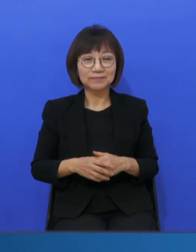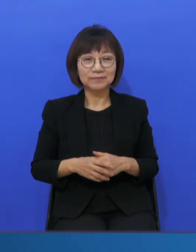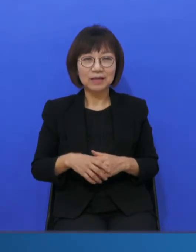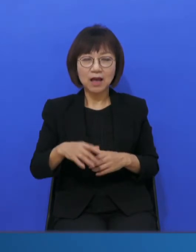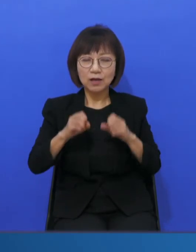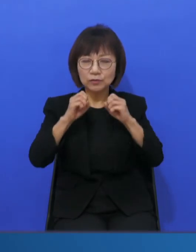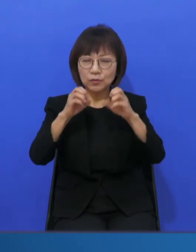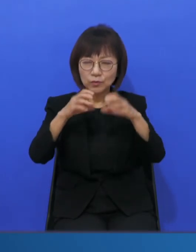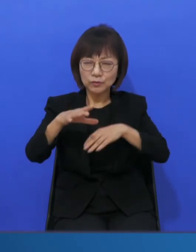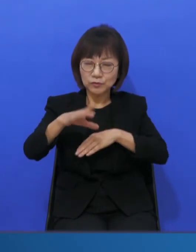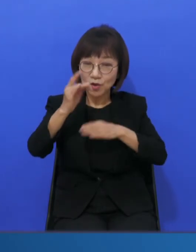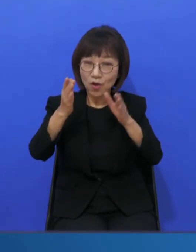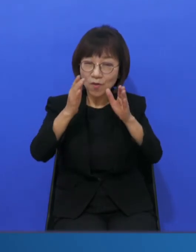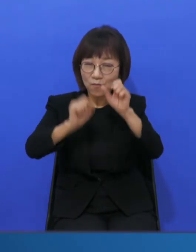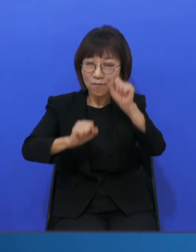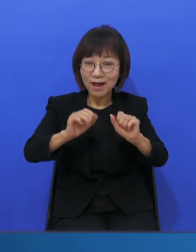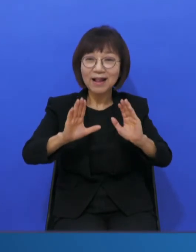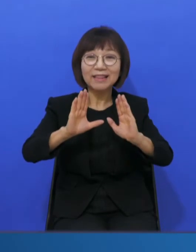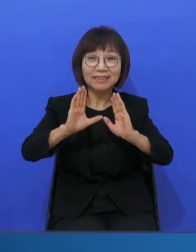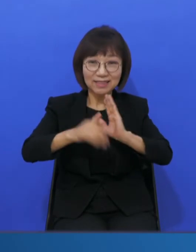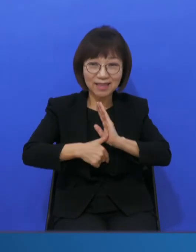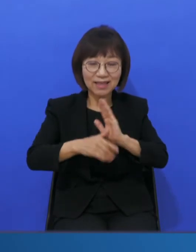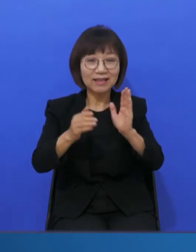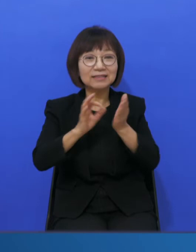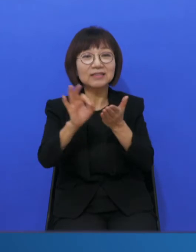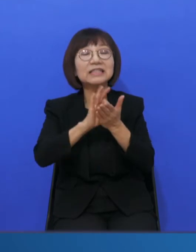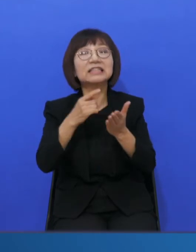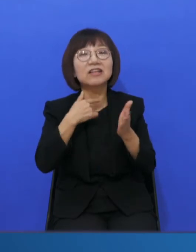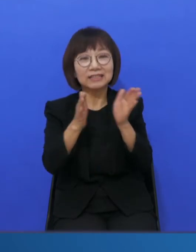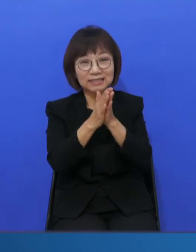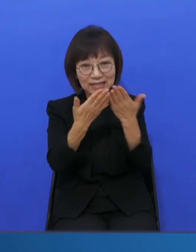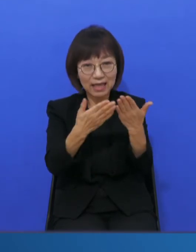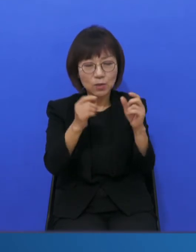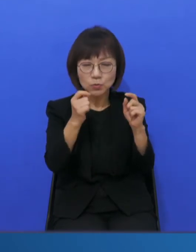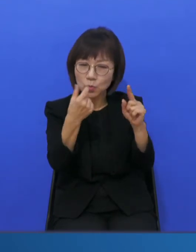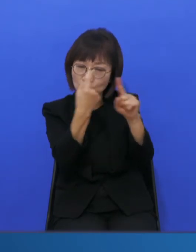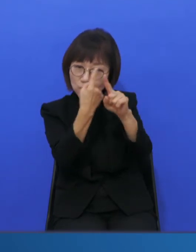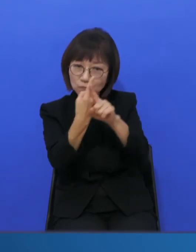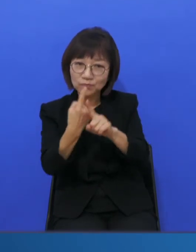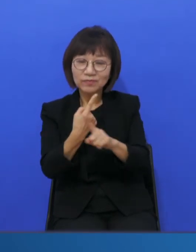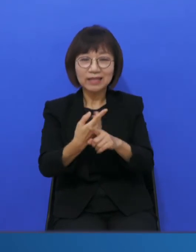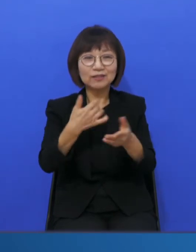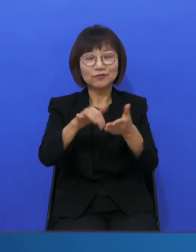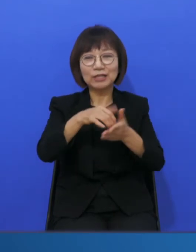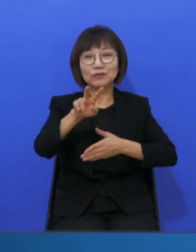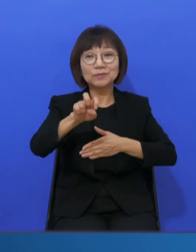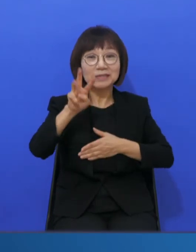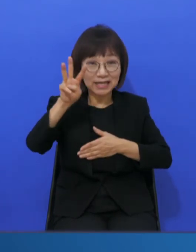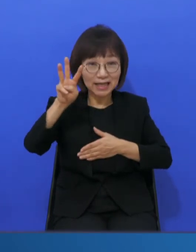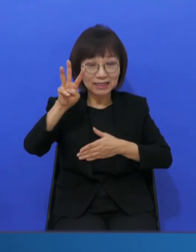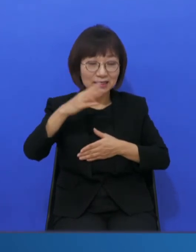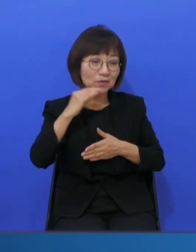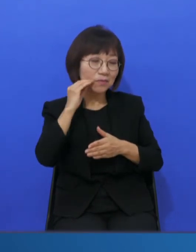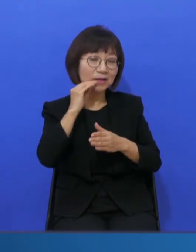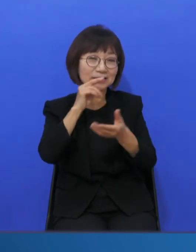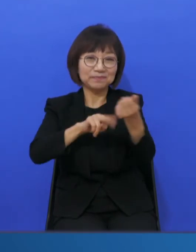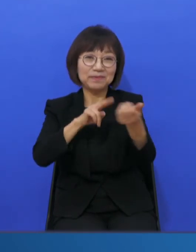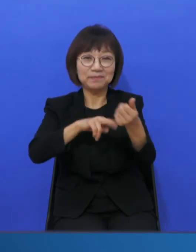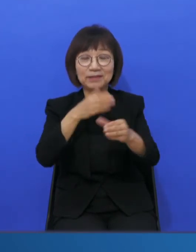전도운동 초기 메시지를 바탕으로 복원된 개정판 훈련교재 23권이 위다락 홈페이지에서 판매되고